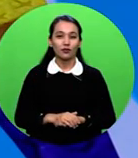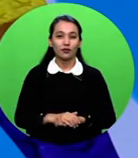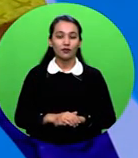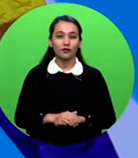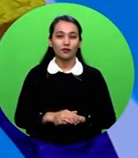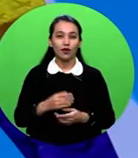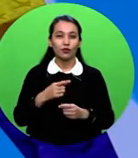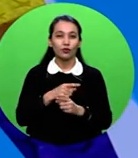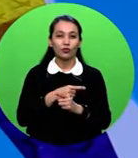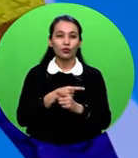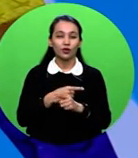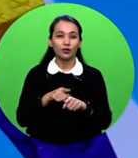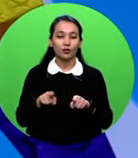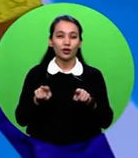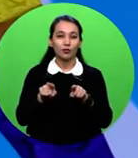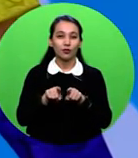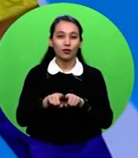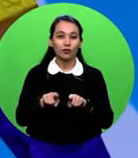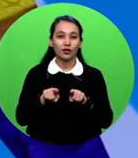Hamda dum qismiga ham